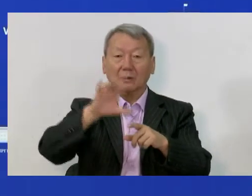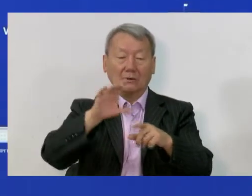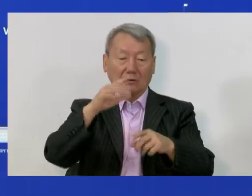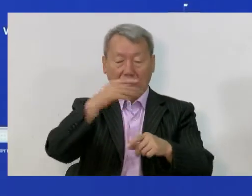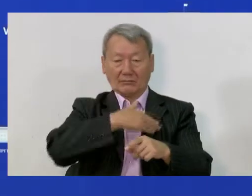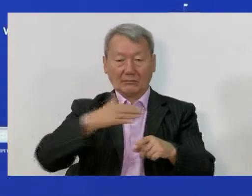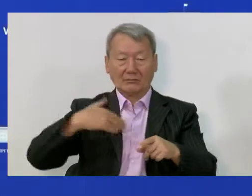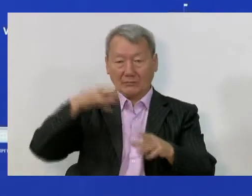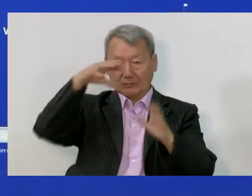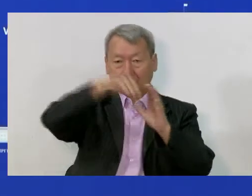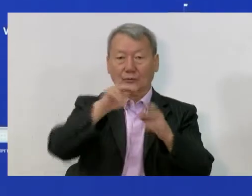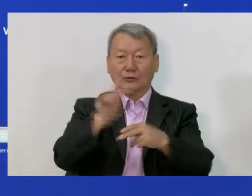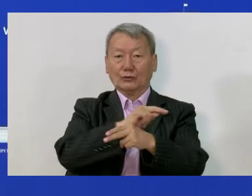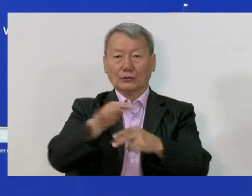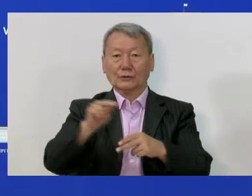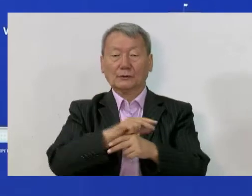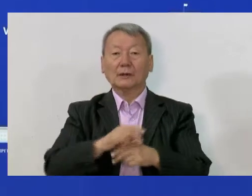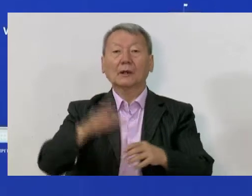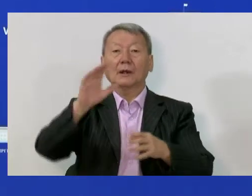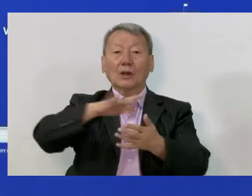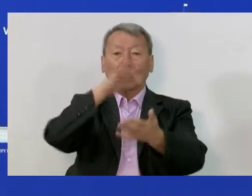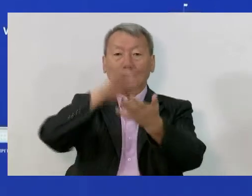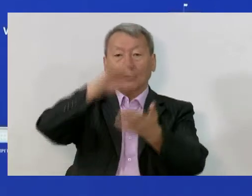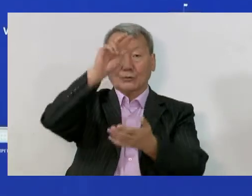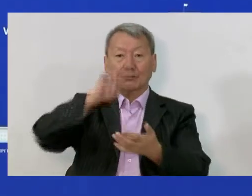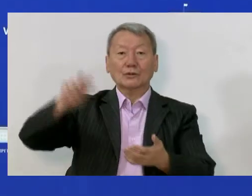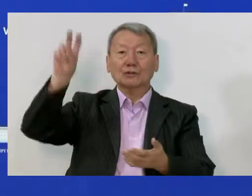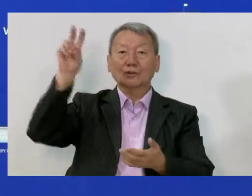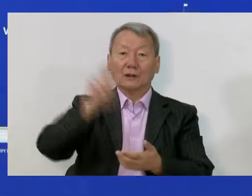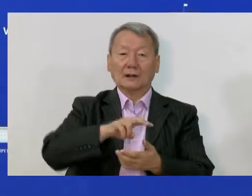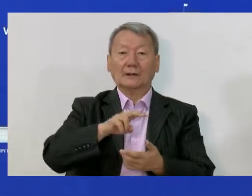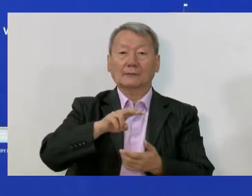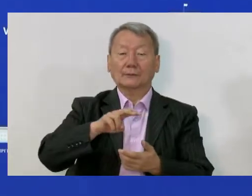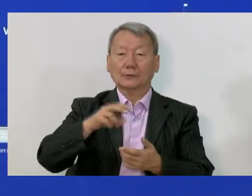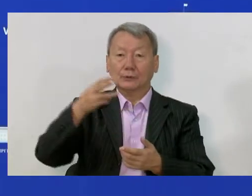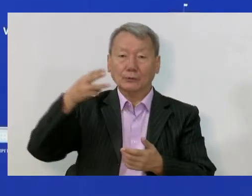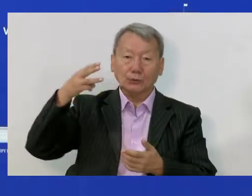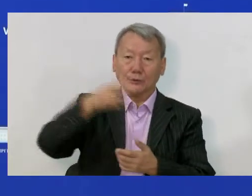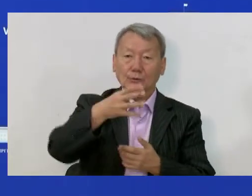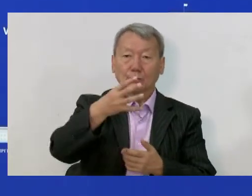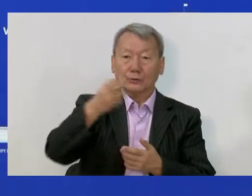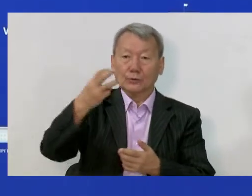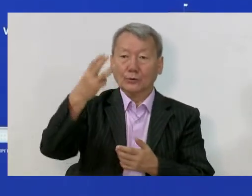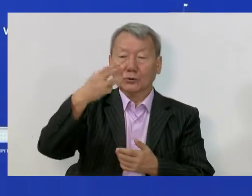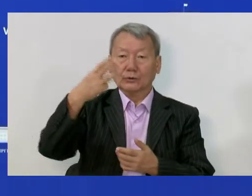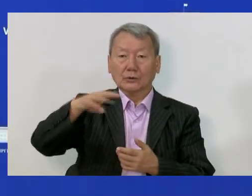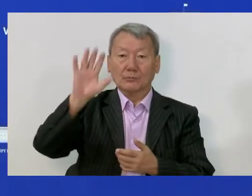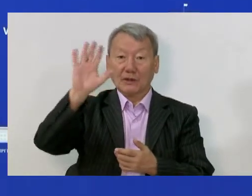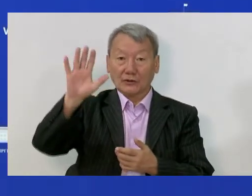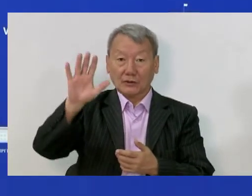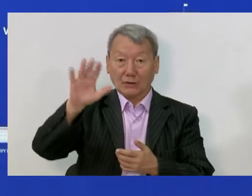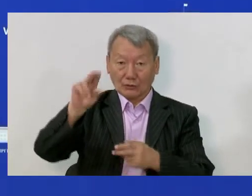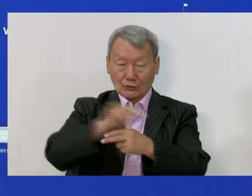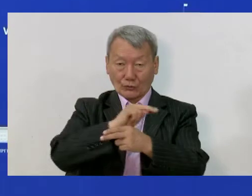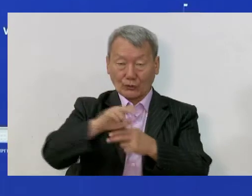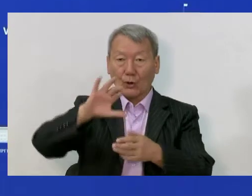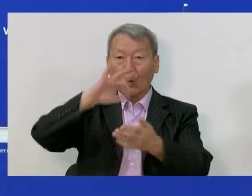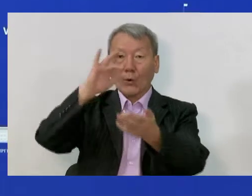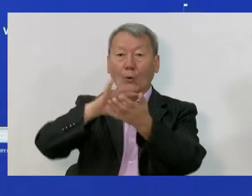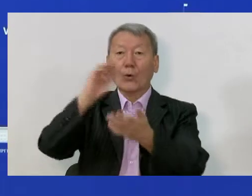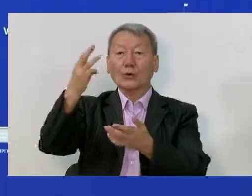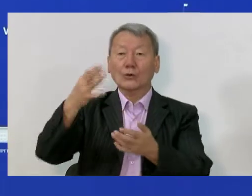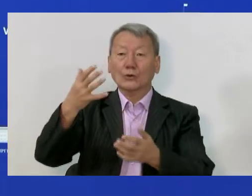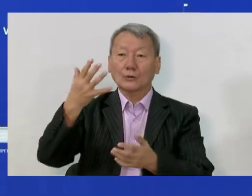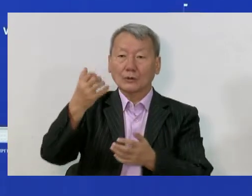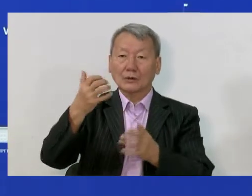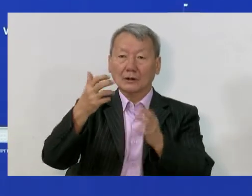дарланып жатқандар. Бүшкек шарында 3435 бейтап тарлан жатады, ұш шарында